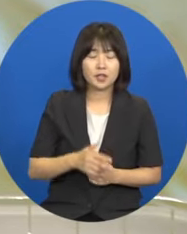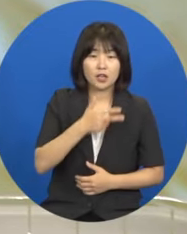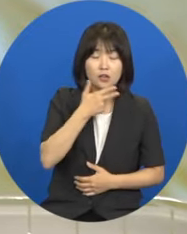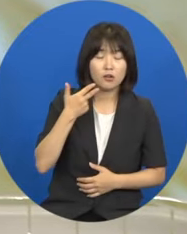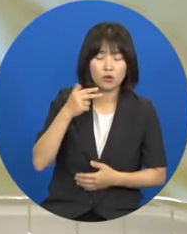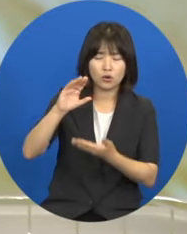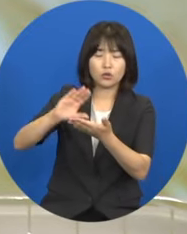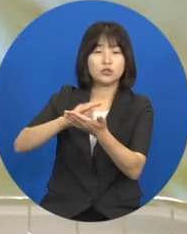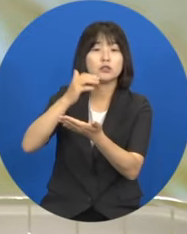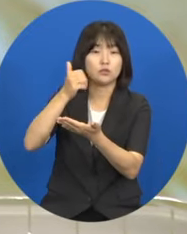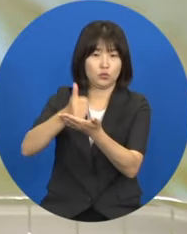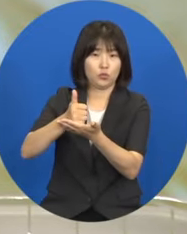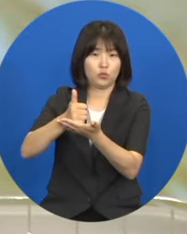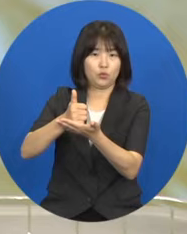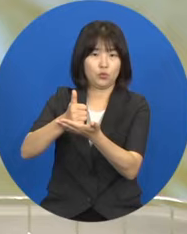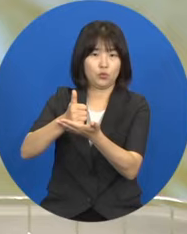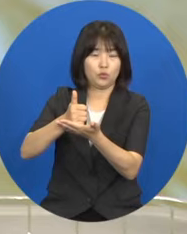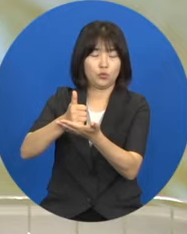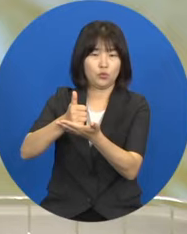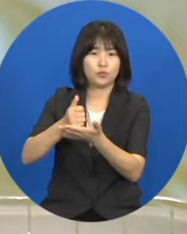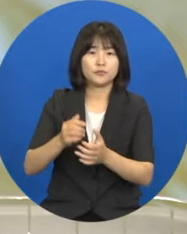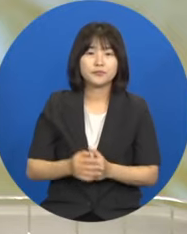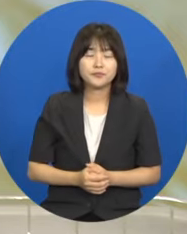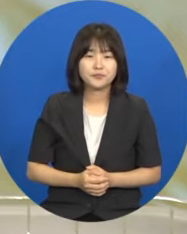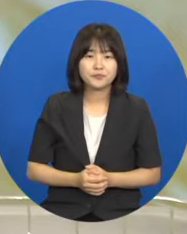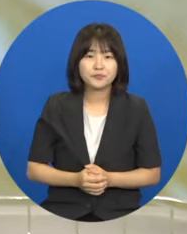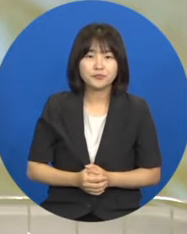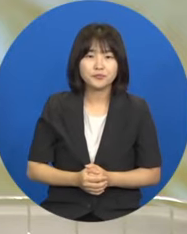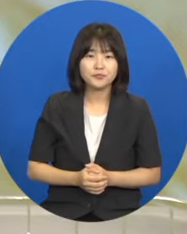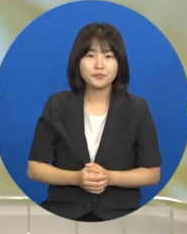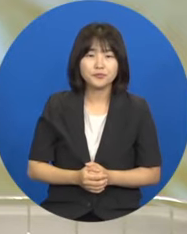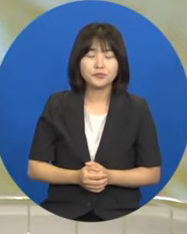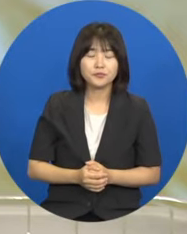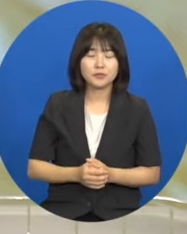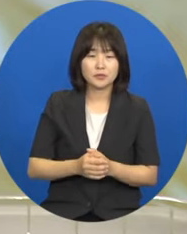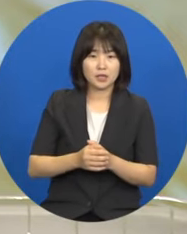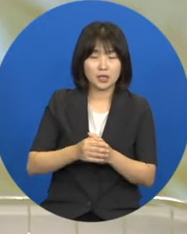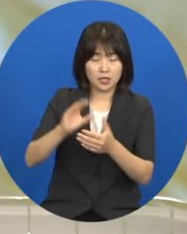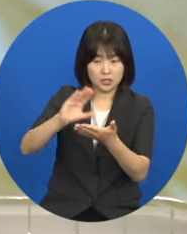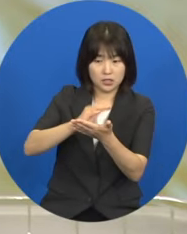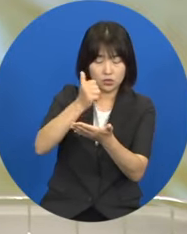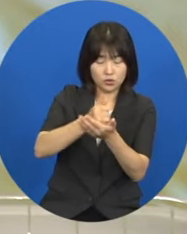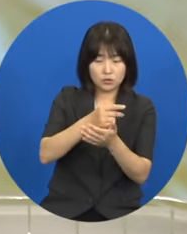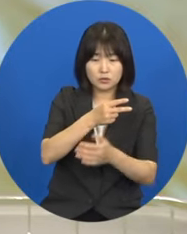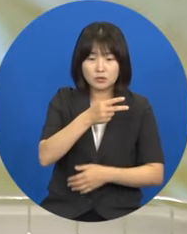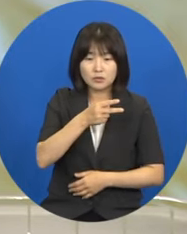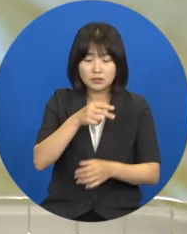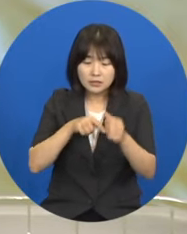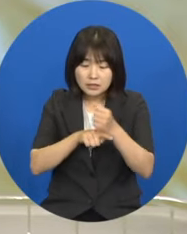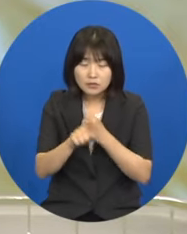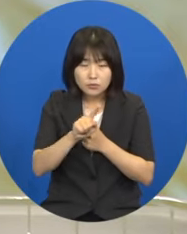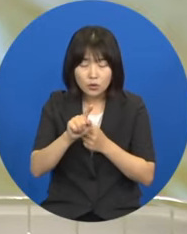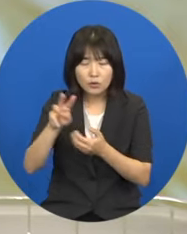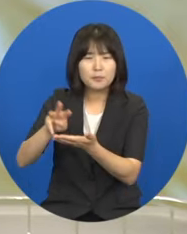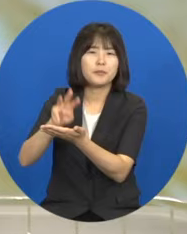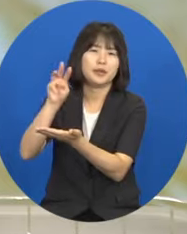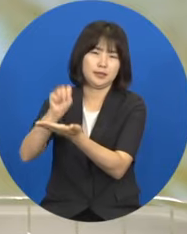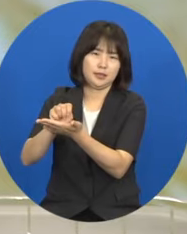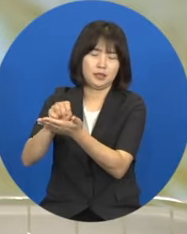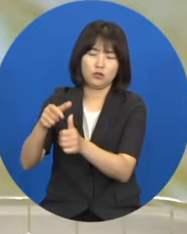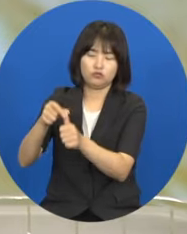그리고 그리스도. 여러분, 그리스도는 메시아, 구원자라고 하는 의미인데, 여러분 어떻게 인간이 인간을 구원할 수